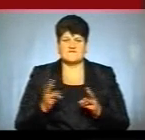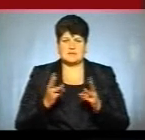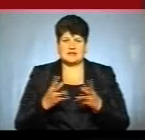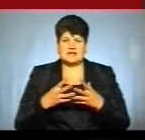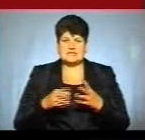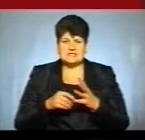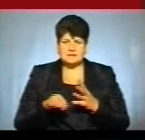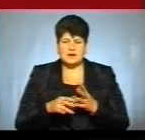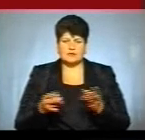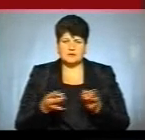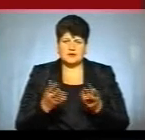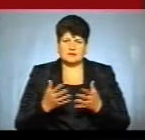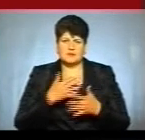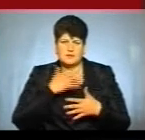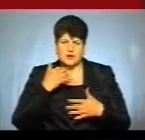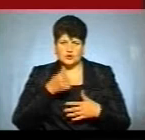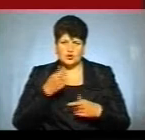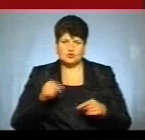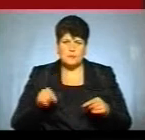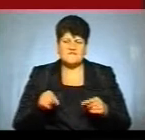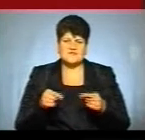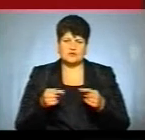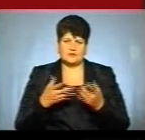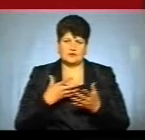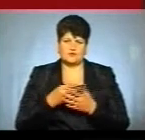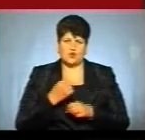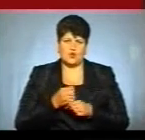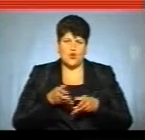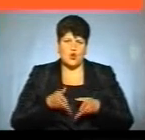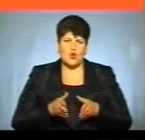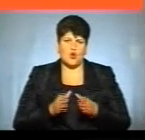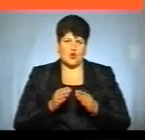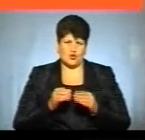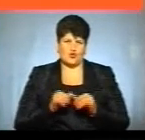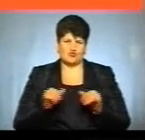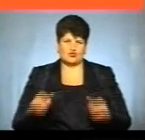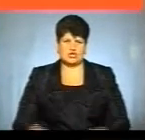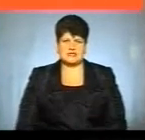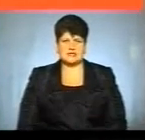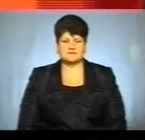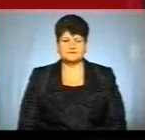потребувати багато років, щоб відновити свою структуру і свою родючість.